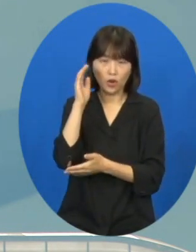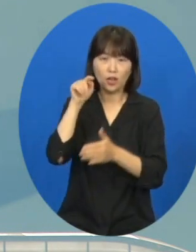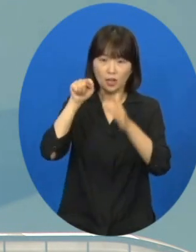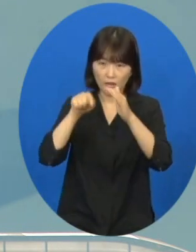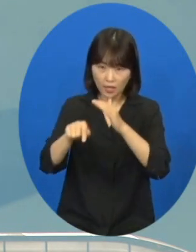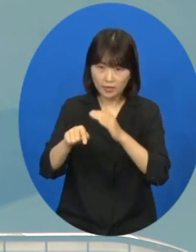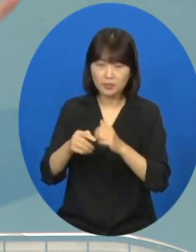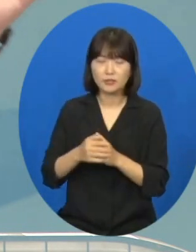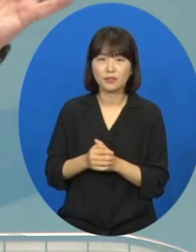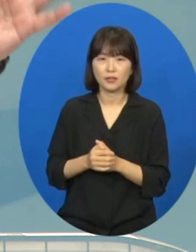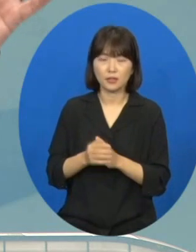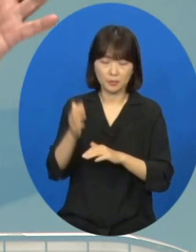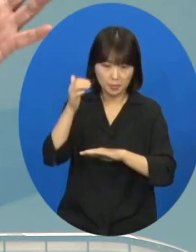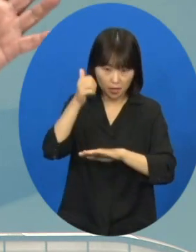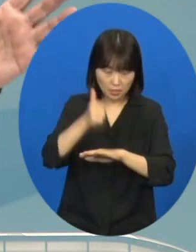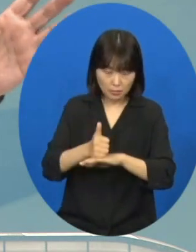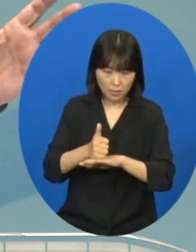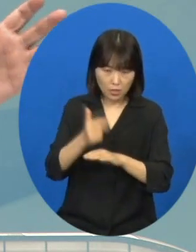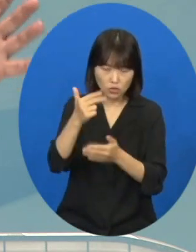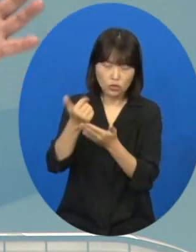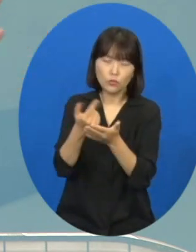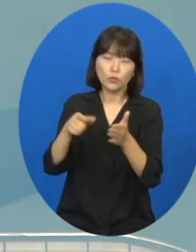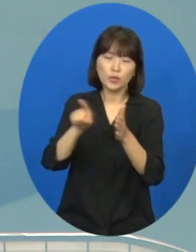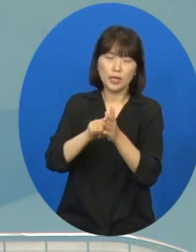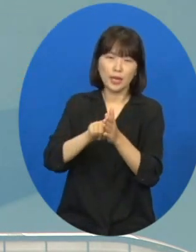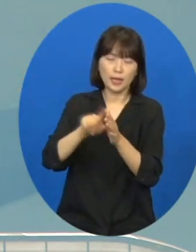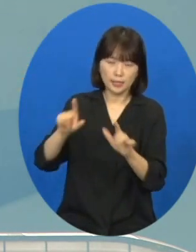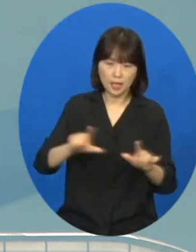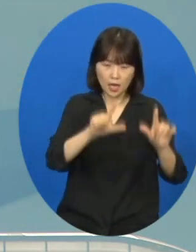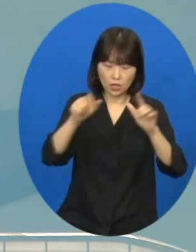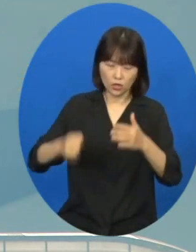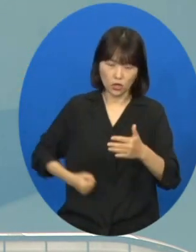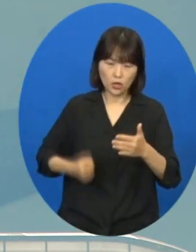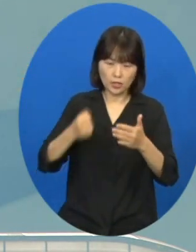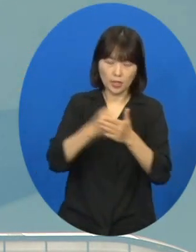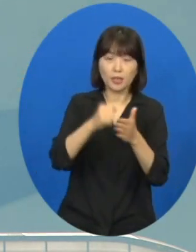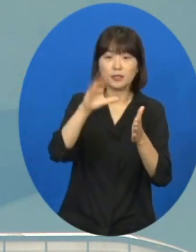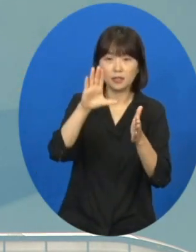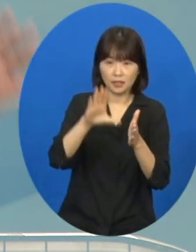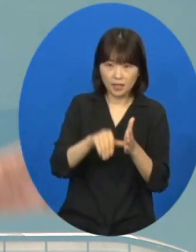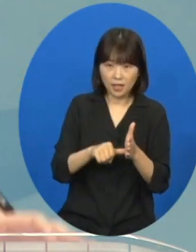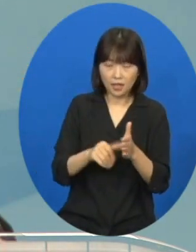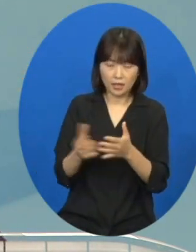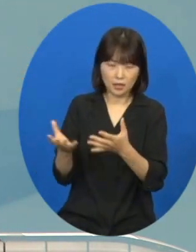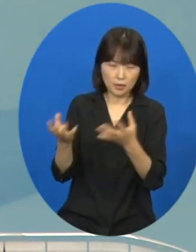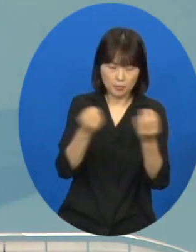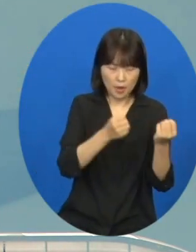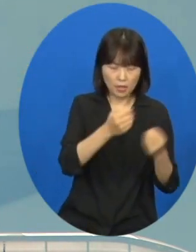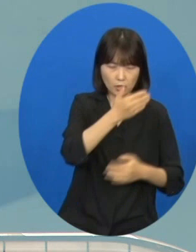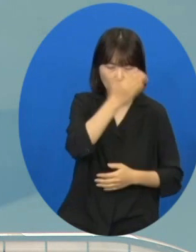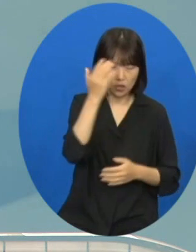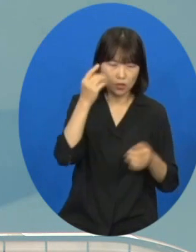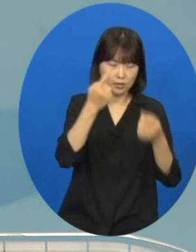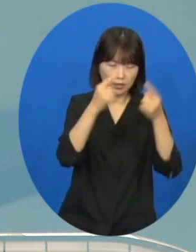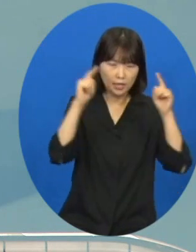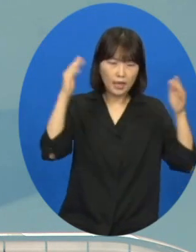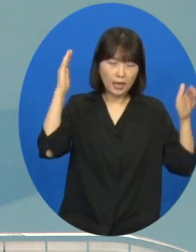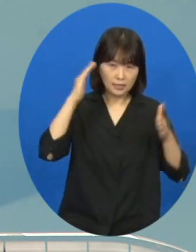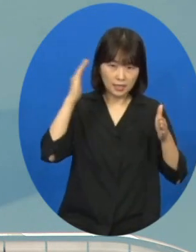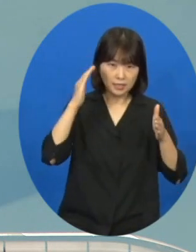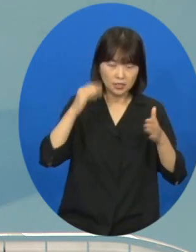마지막에 주님을 위해서 살기로 결단하는 시간에 많은 청년 대학생들이